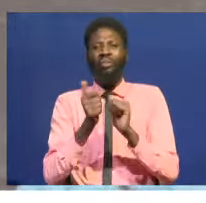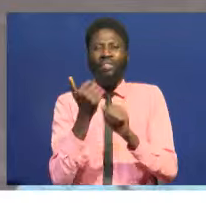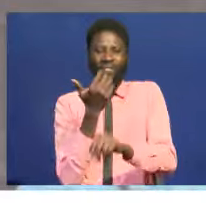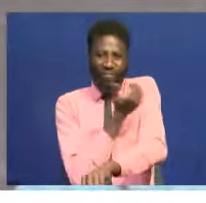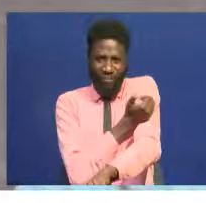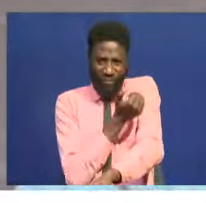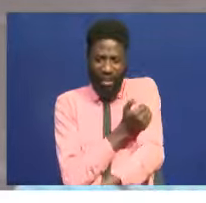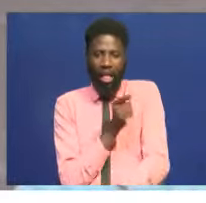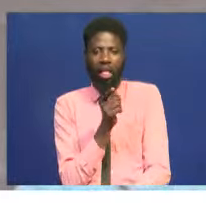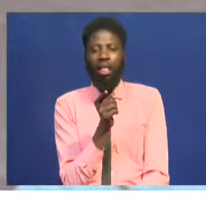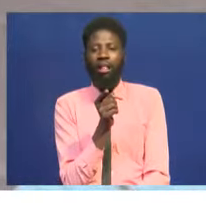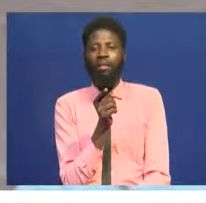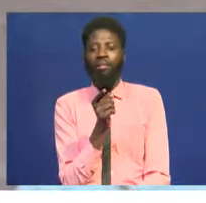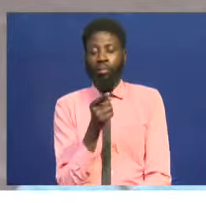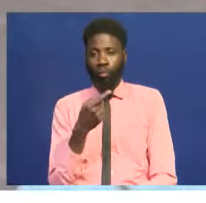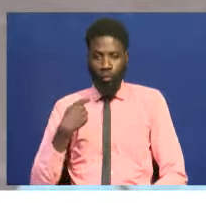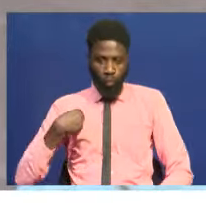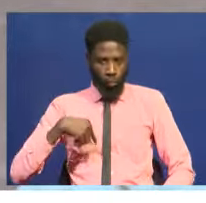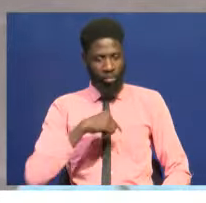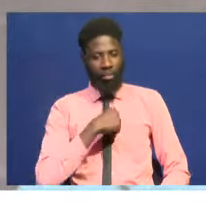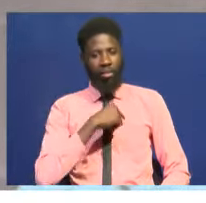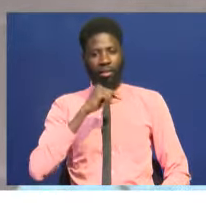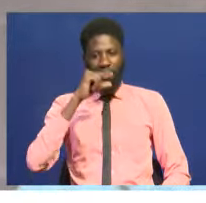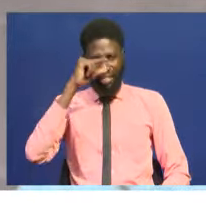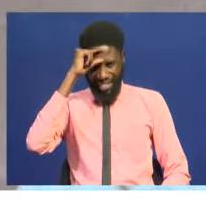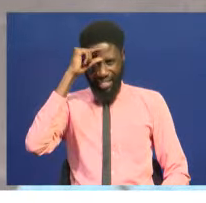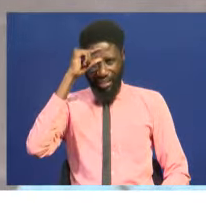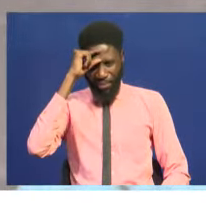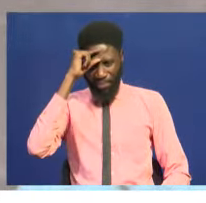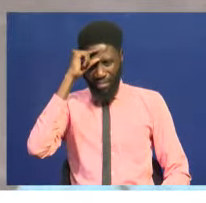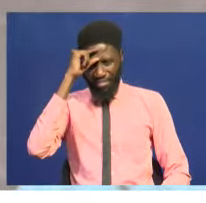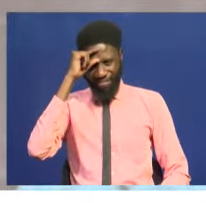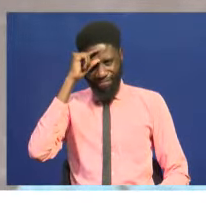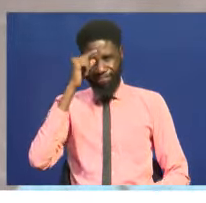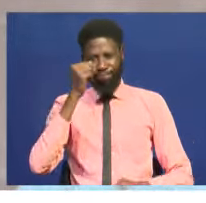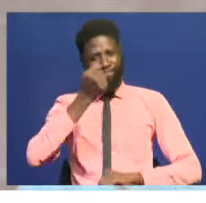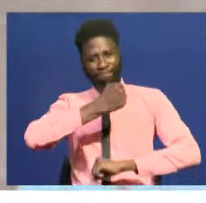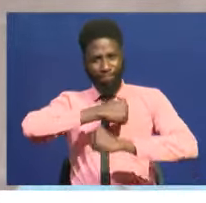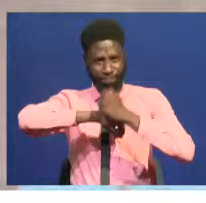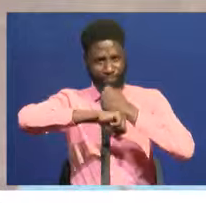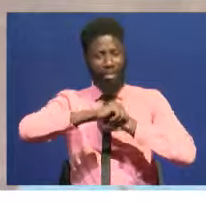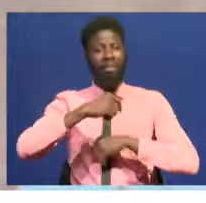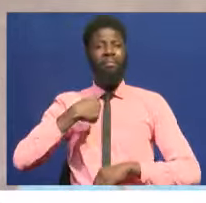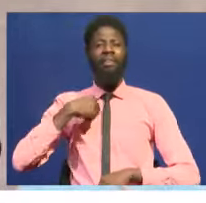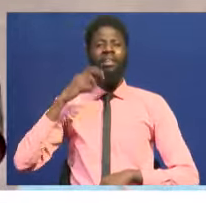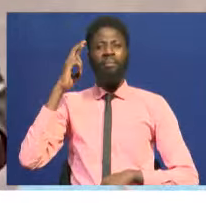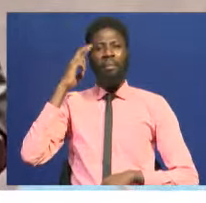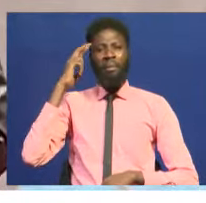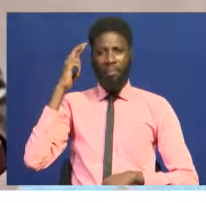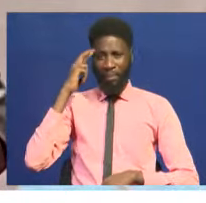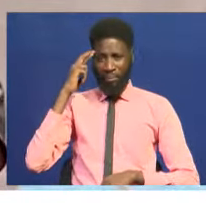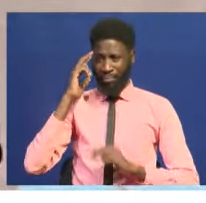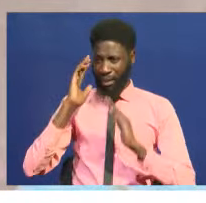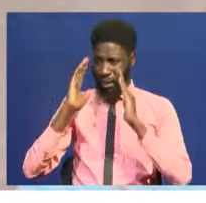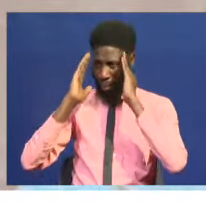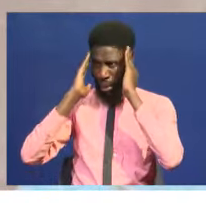took us as an administration. I remember sending Ababu Namwamba, and we